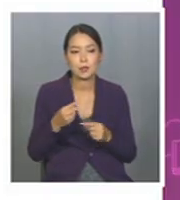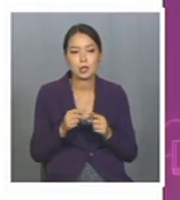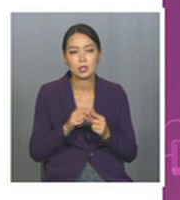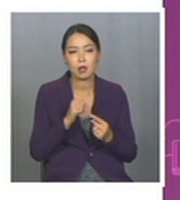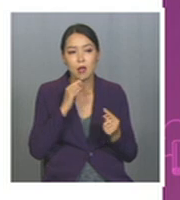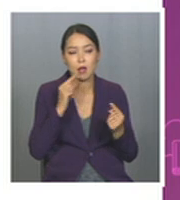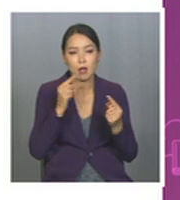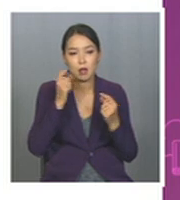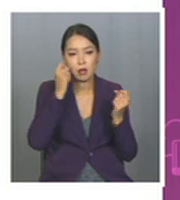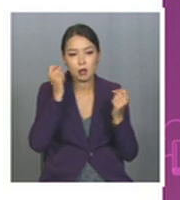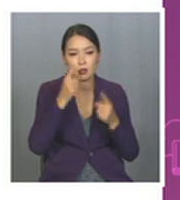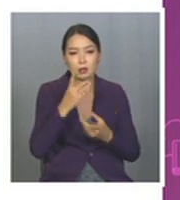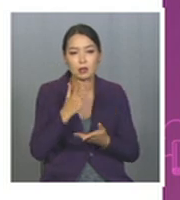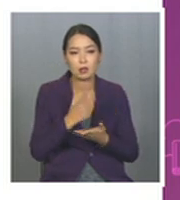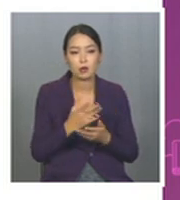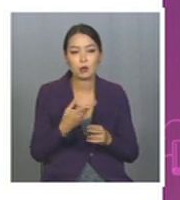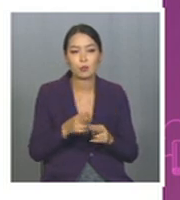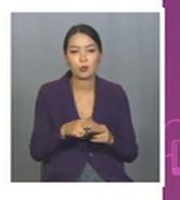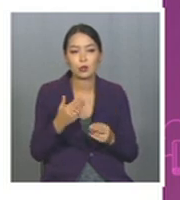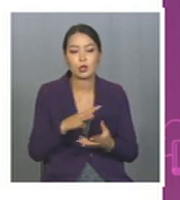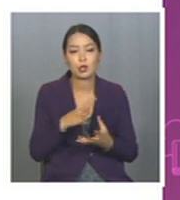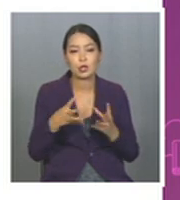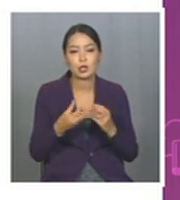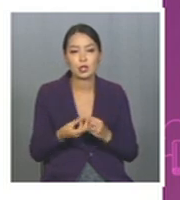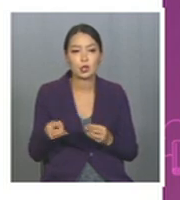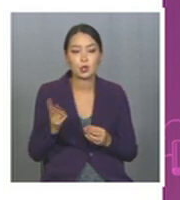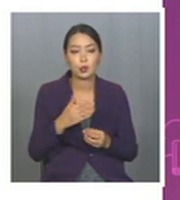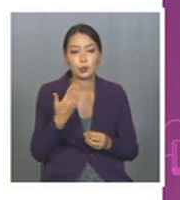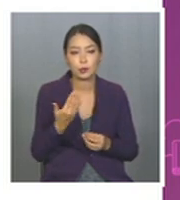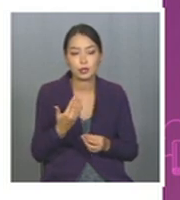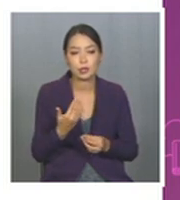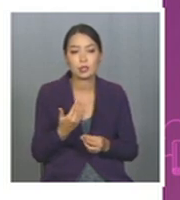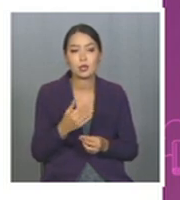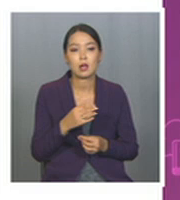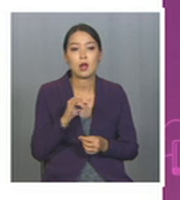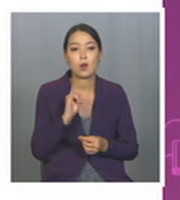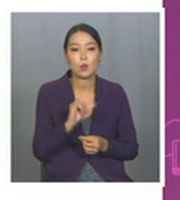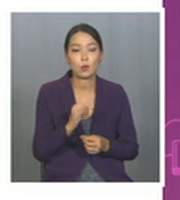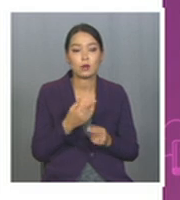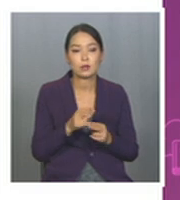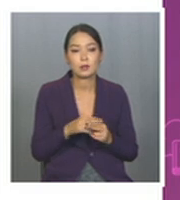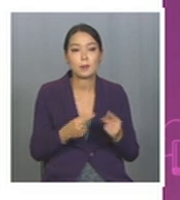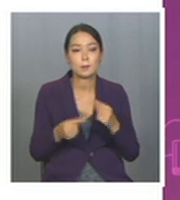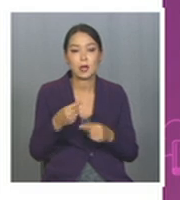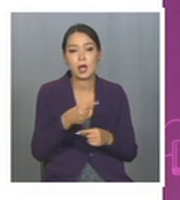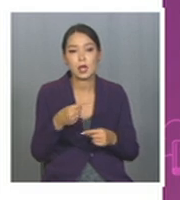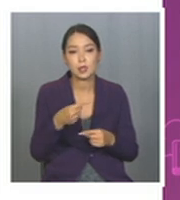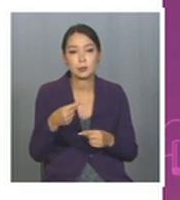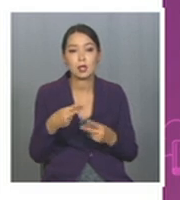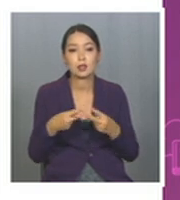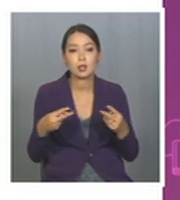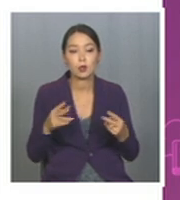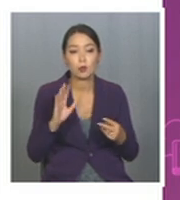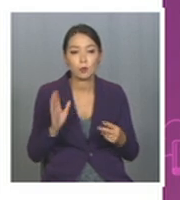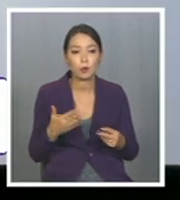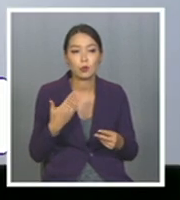тұрмыз, е? Сондықтан да бұл жердегі жалпы екеуінің кернеуі бір-бірінен айырымына тең болады. Яғни